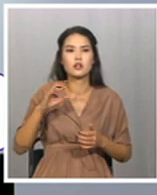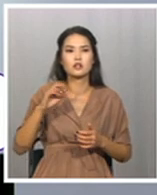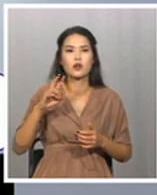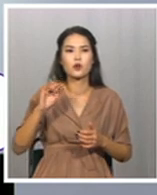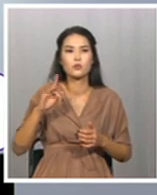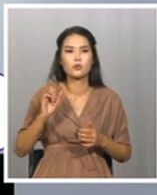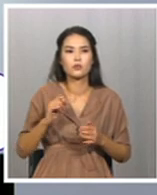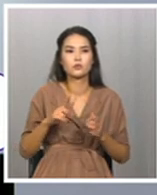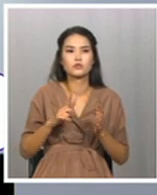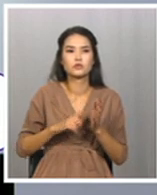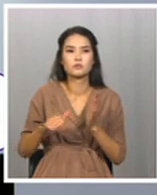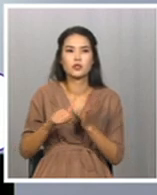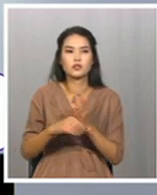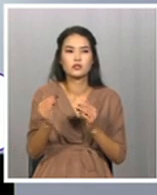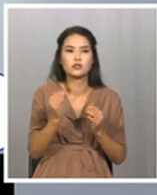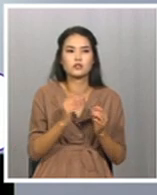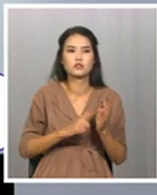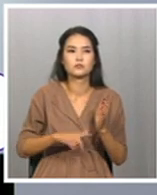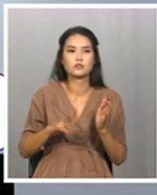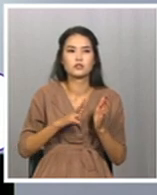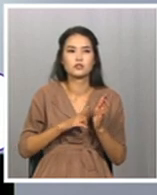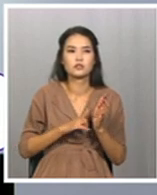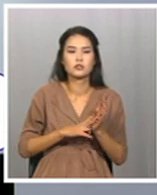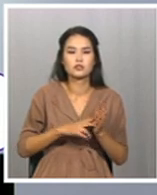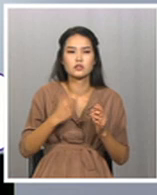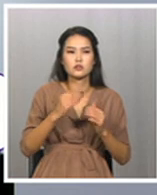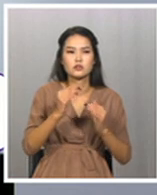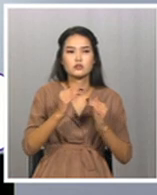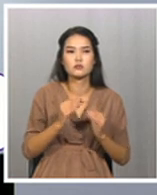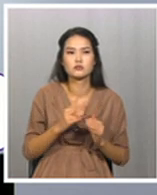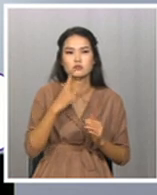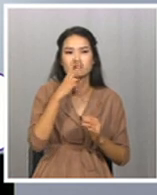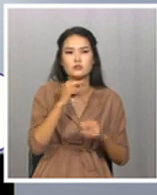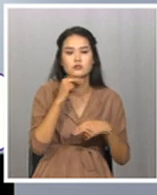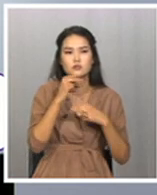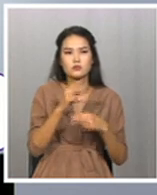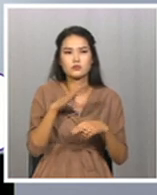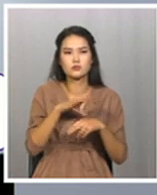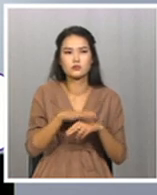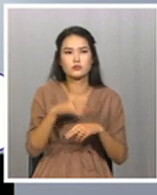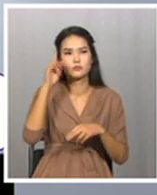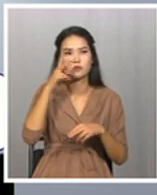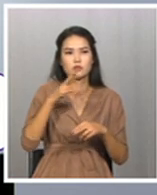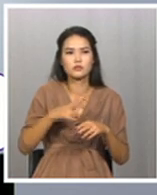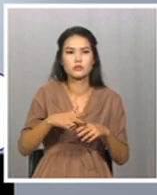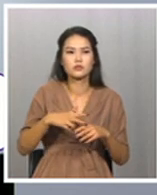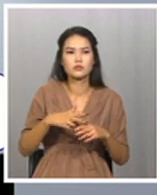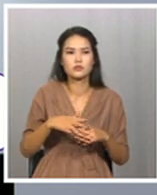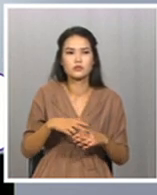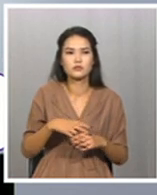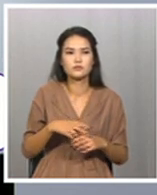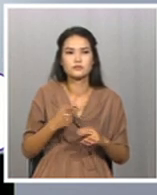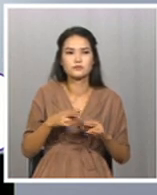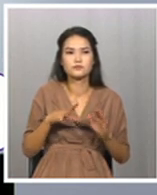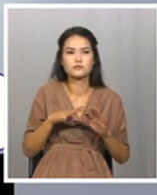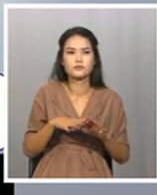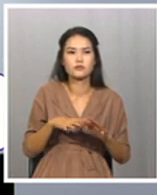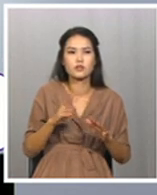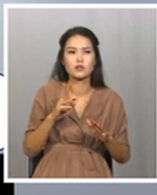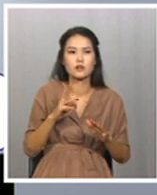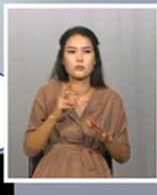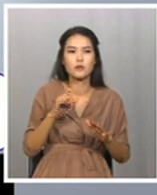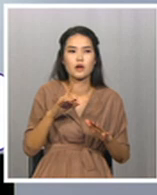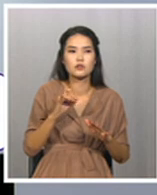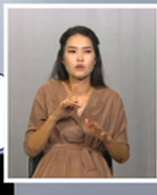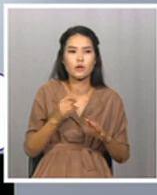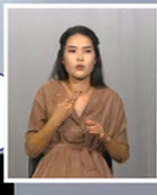78-ге, яғни мына төменге көрсетілген бағыттар бойынша мемлекеттердің төмен түскенін көреміз. Оның ішінде Бразилия бар,